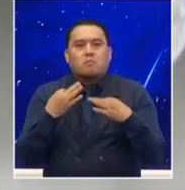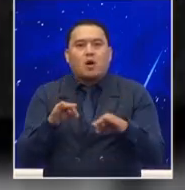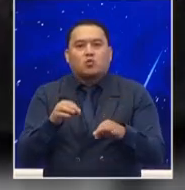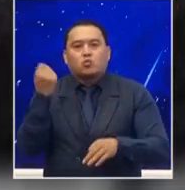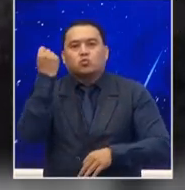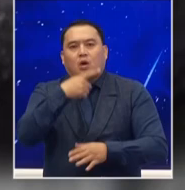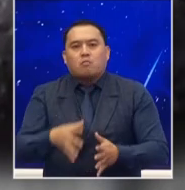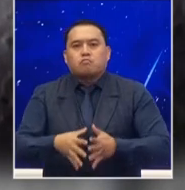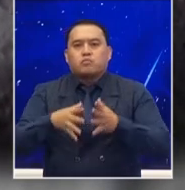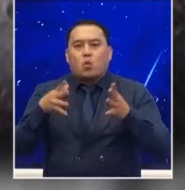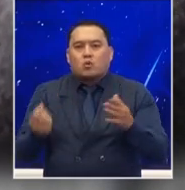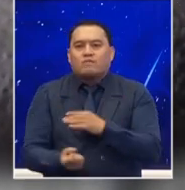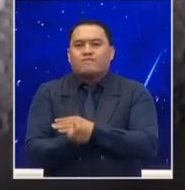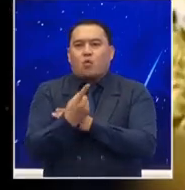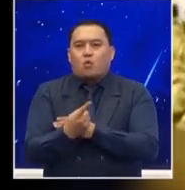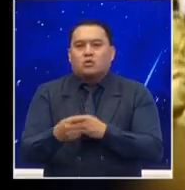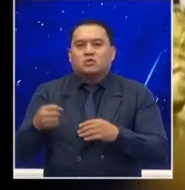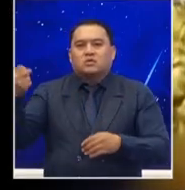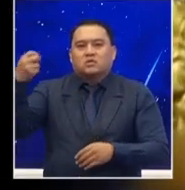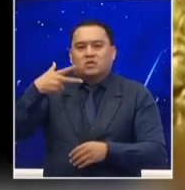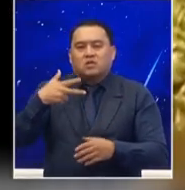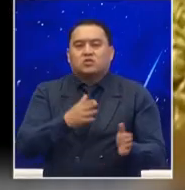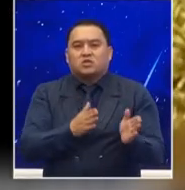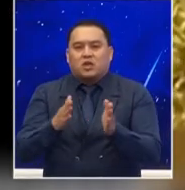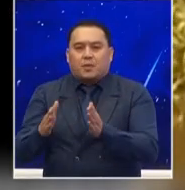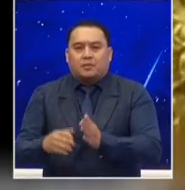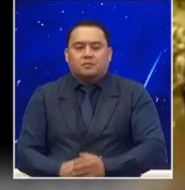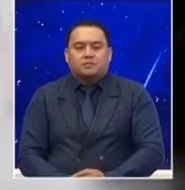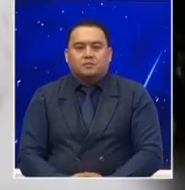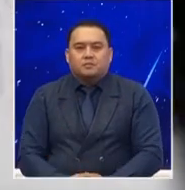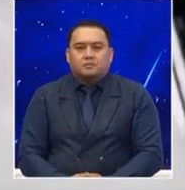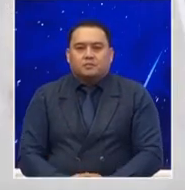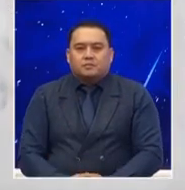позволят узнать больше о возникновении Солнечной системы.